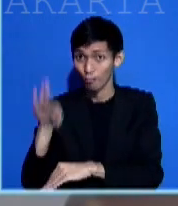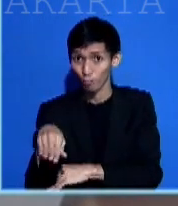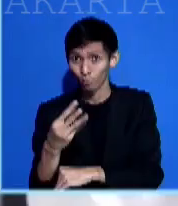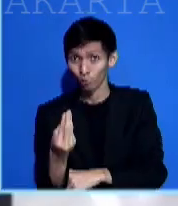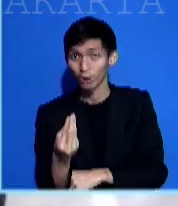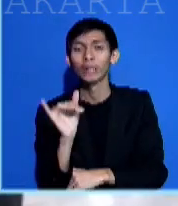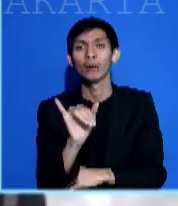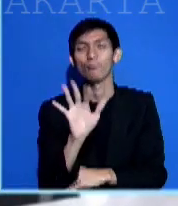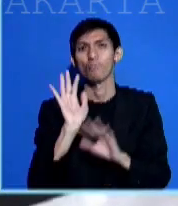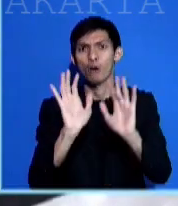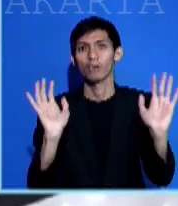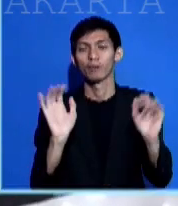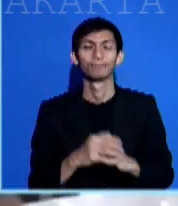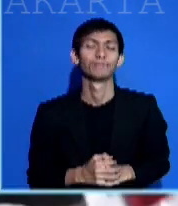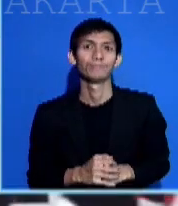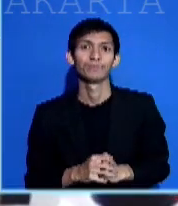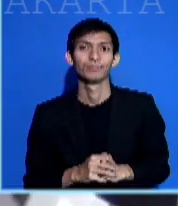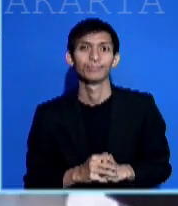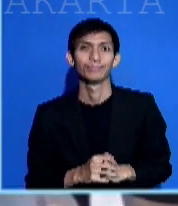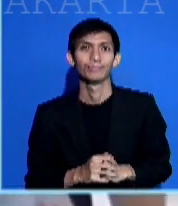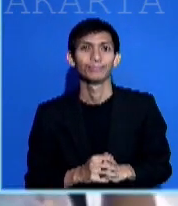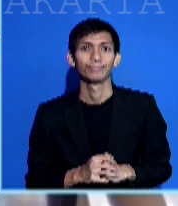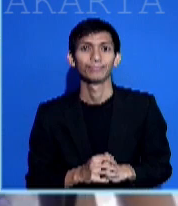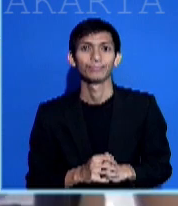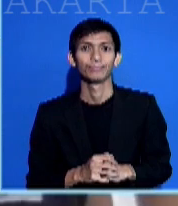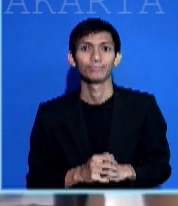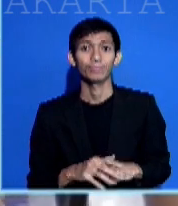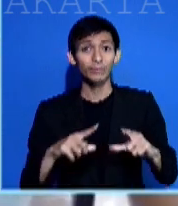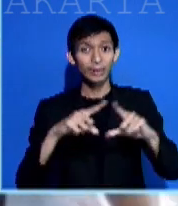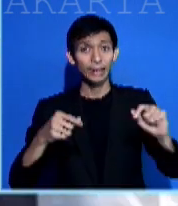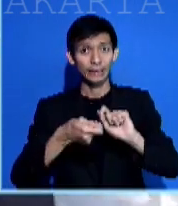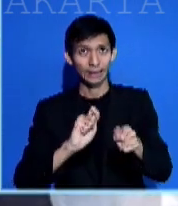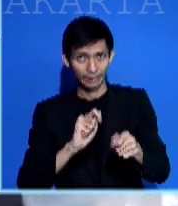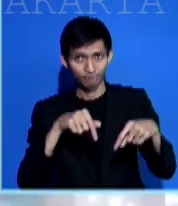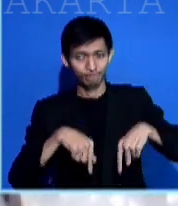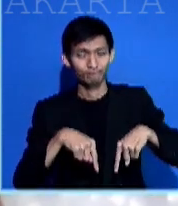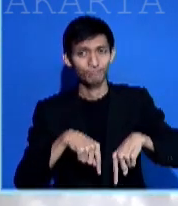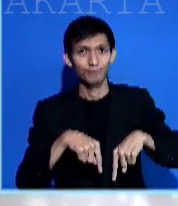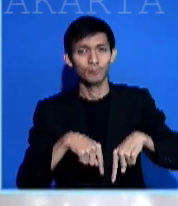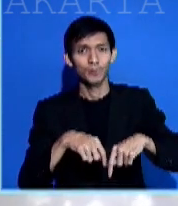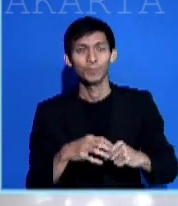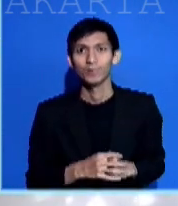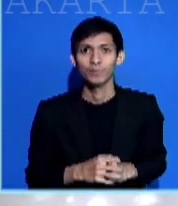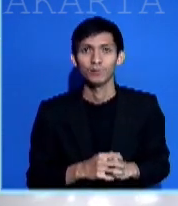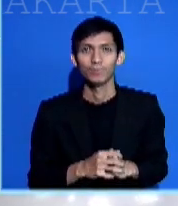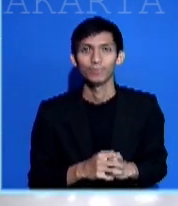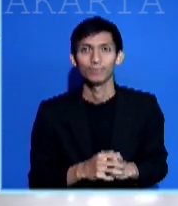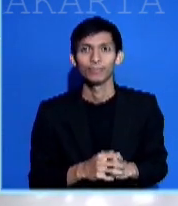siapa? Apa namanya? Kereta api kan untuk tiketnya juga sekarang lebih murah. Terus